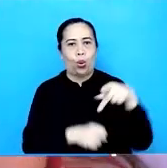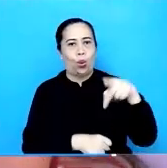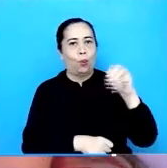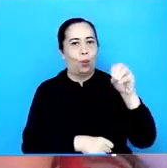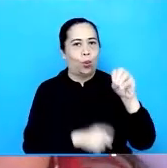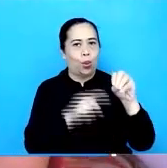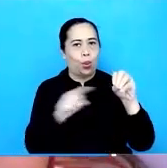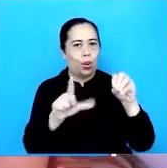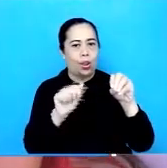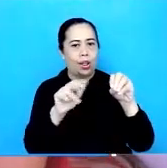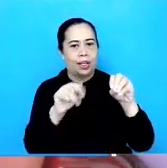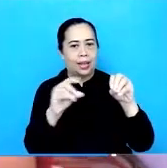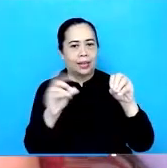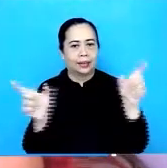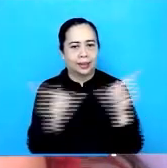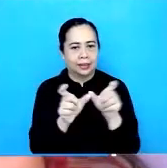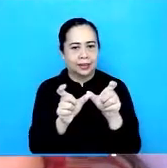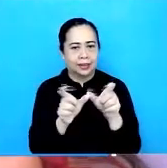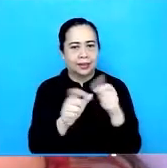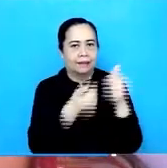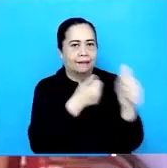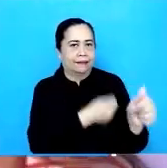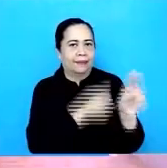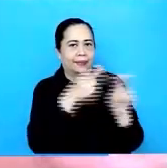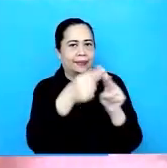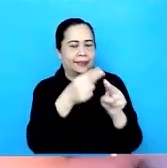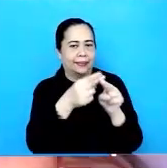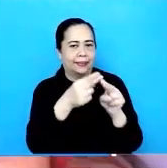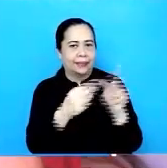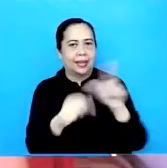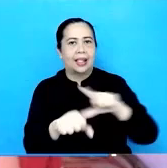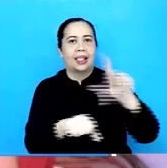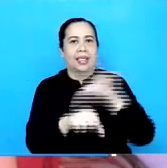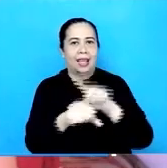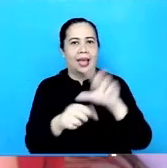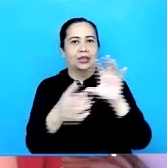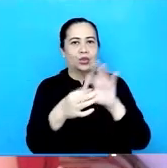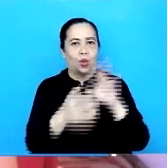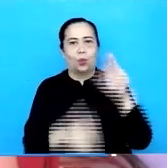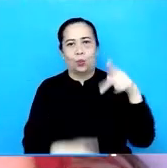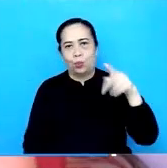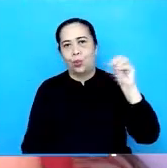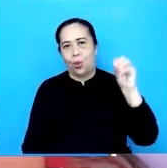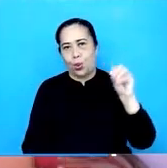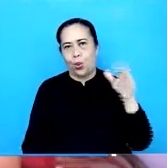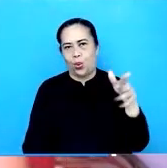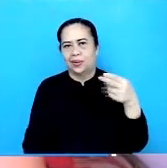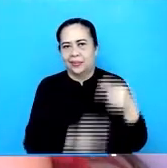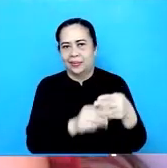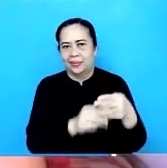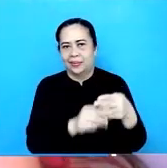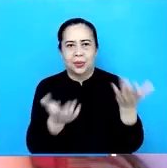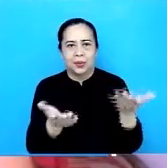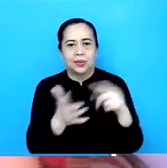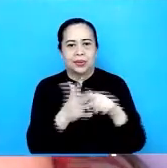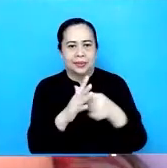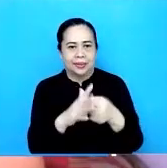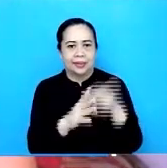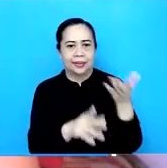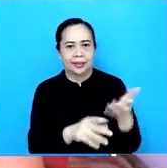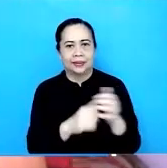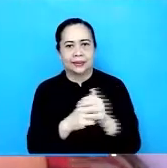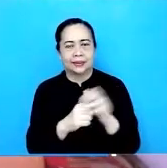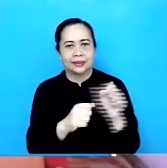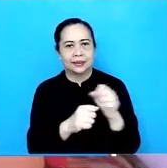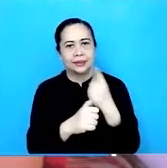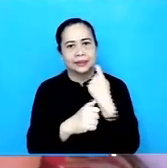it's after her name. Parang land ni Mrs. Po, ganyan. So, yun, doon siya nagsimula. She